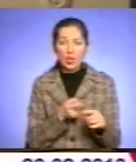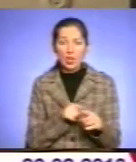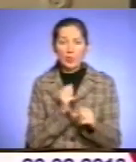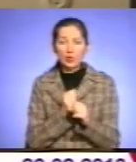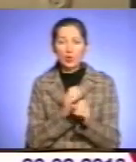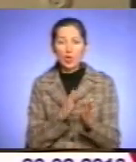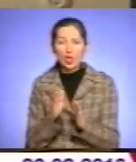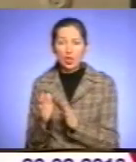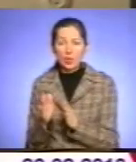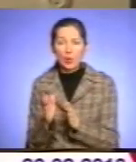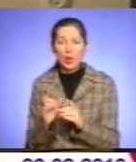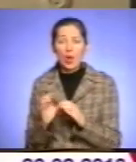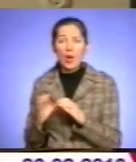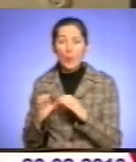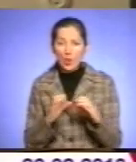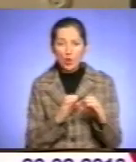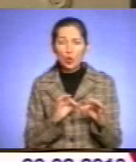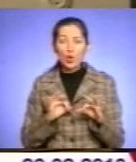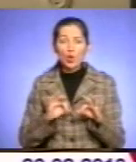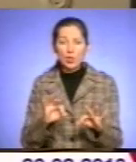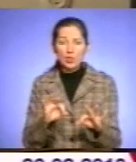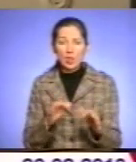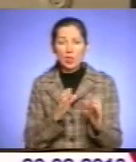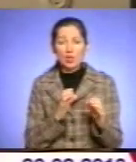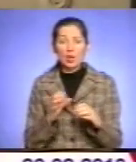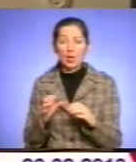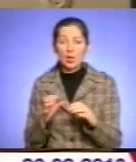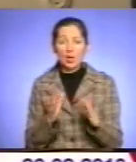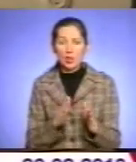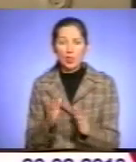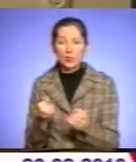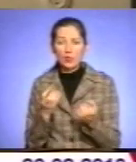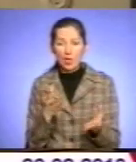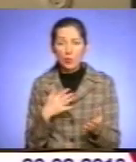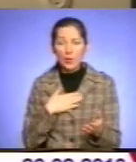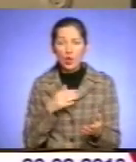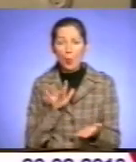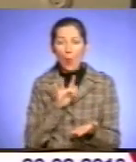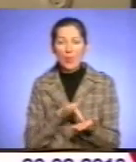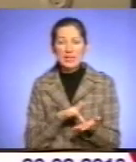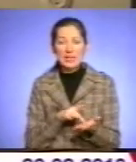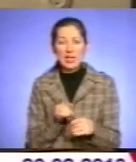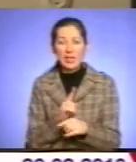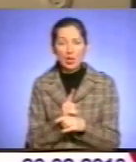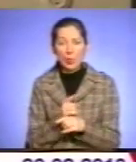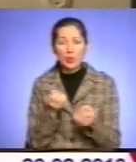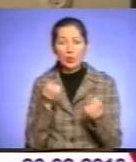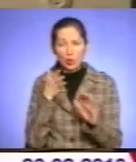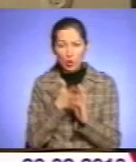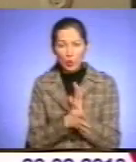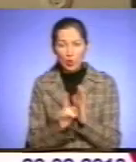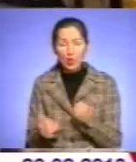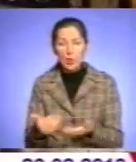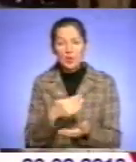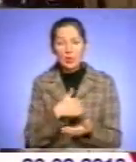працюють в режимі маршрутного таксі, а також в режимі звичайному в нашому місті Тернополі. Зрозуміло, що зібрати